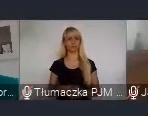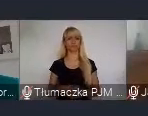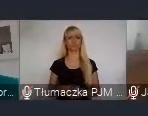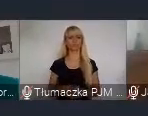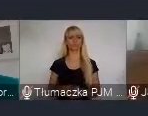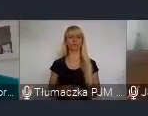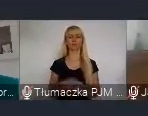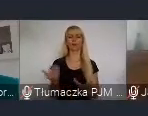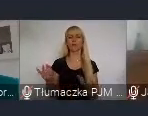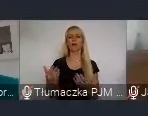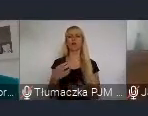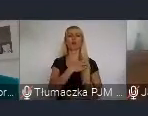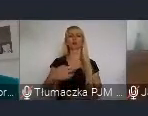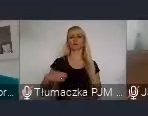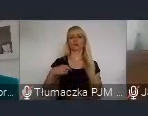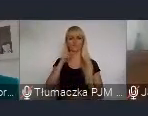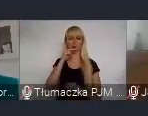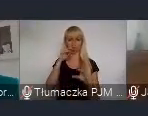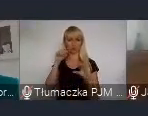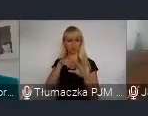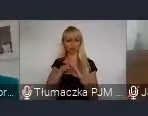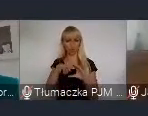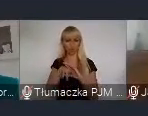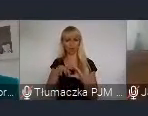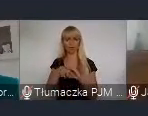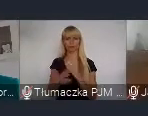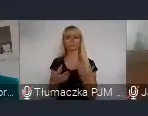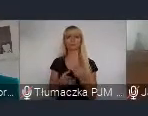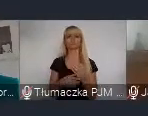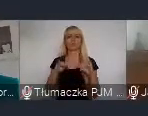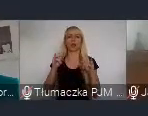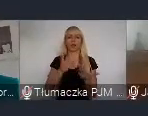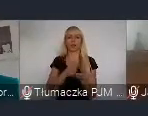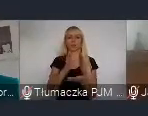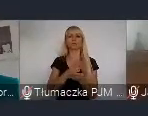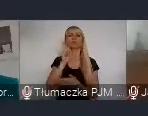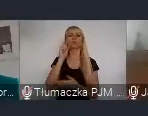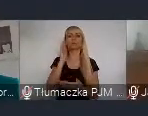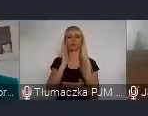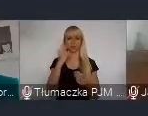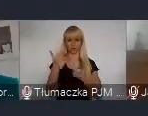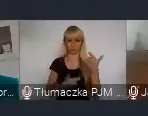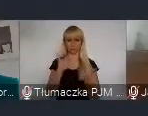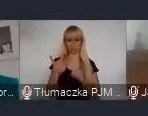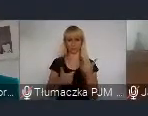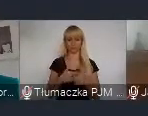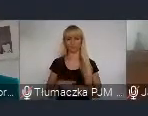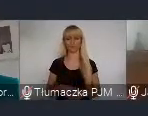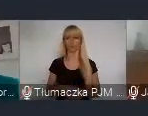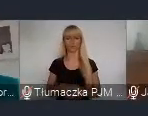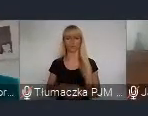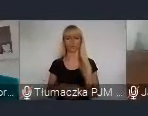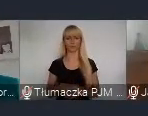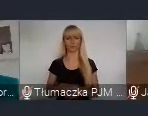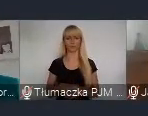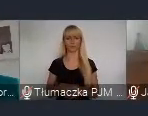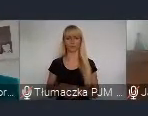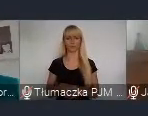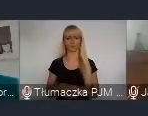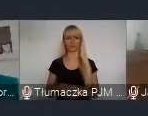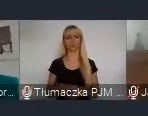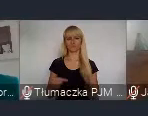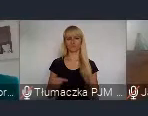wodno-ściekową? Oczywiście, tak jak wspomniałam wcześniej, ten obszar wchodzi w skład celu